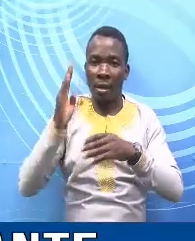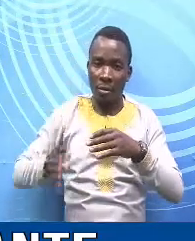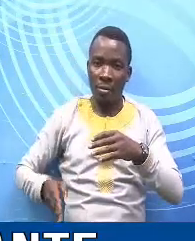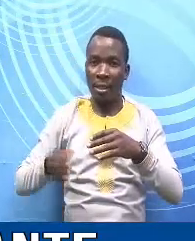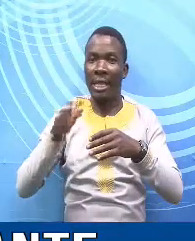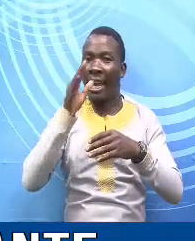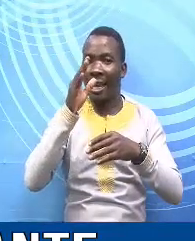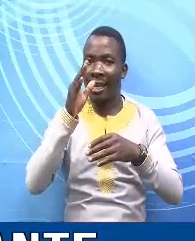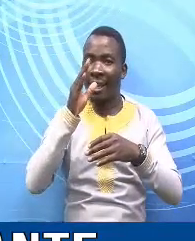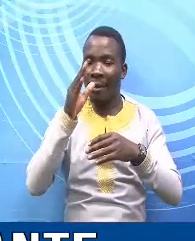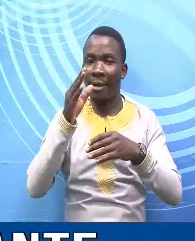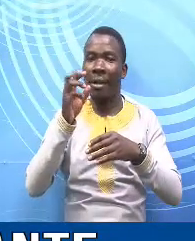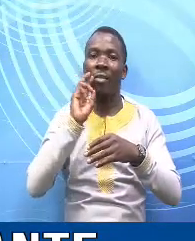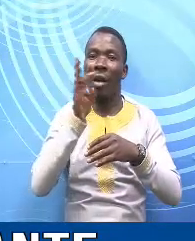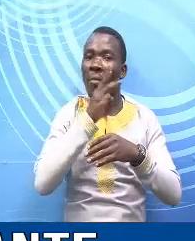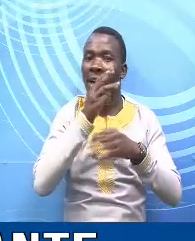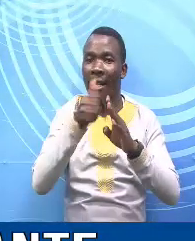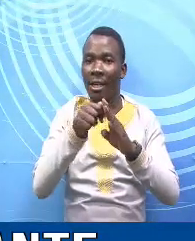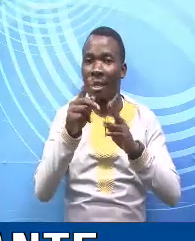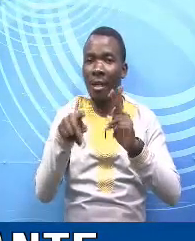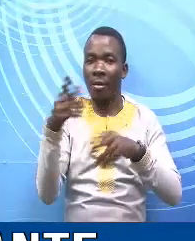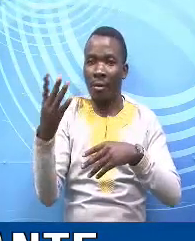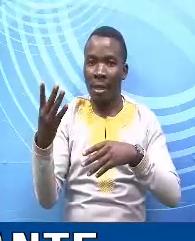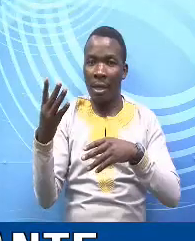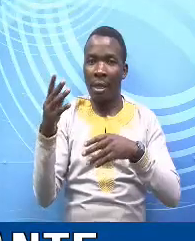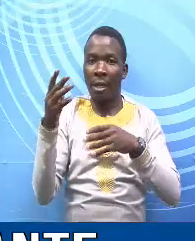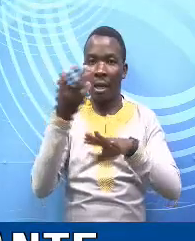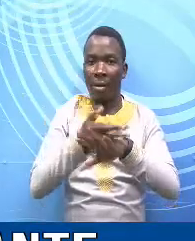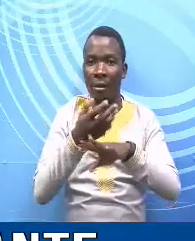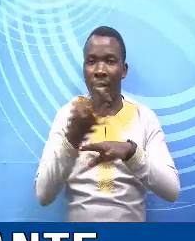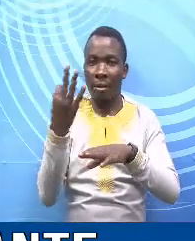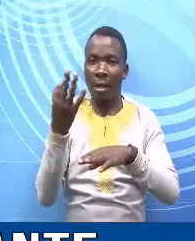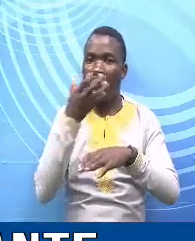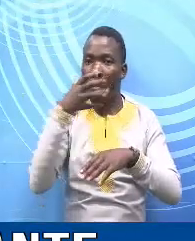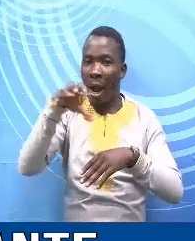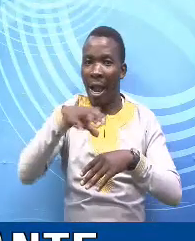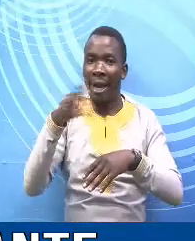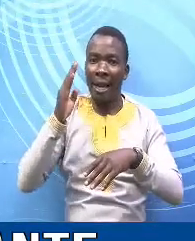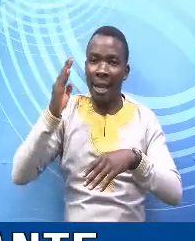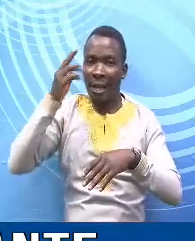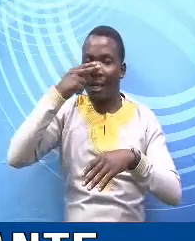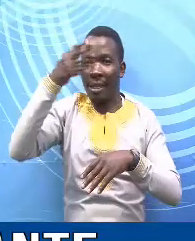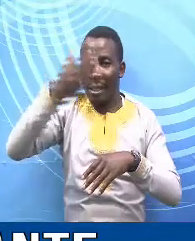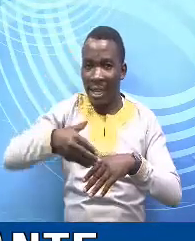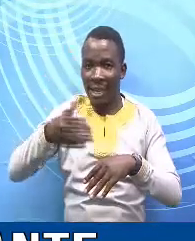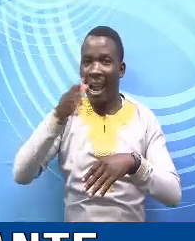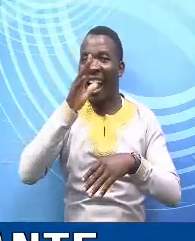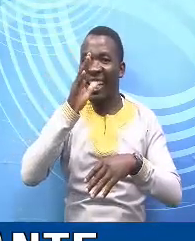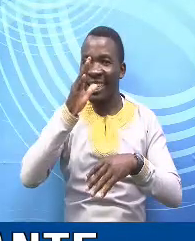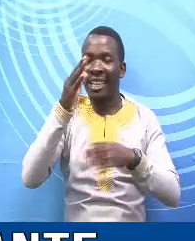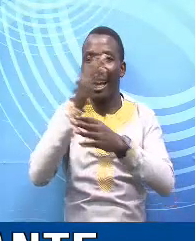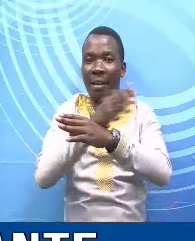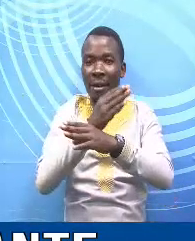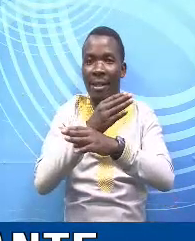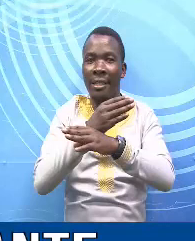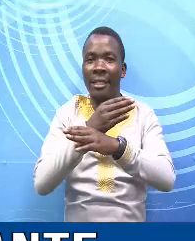Nyamagabe, mu gihe Rwamagana na Kirehe ari abantu 4, Karongi ni 3, Muhanga, Nyanza, Gisagara, Nyamasheke, Kamonyi,